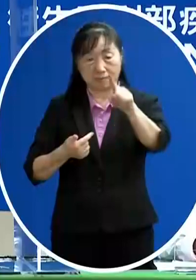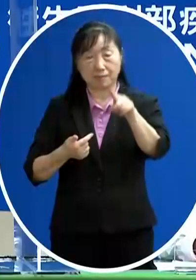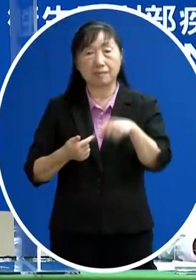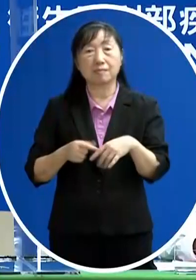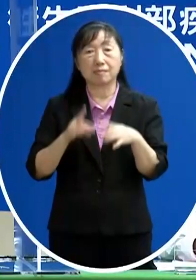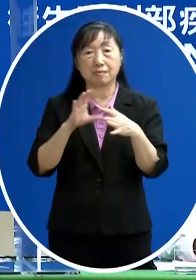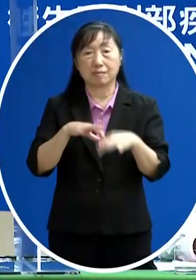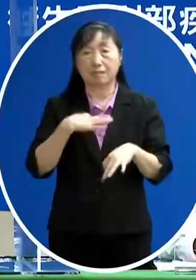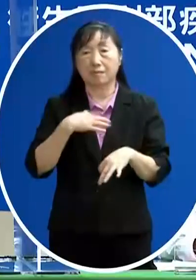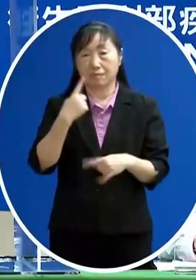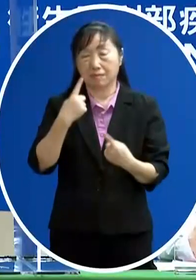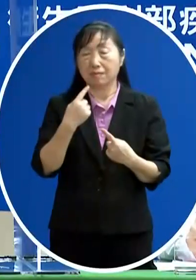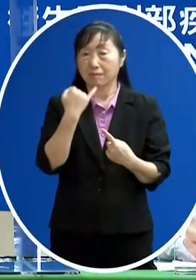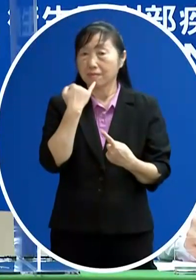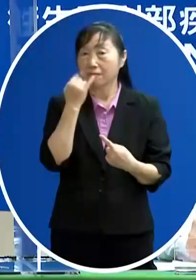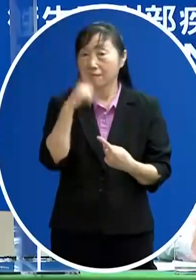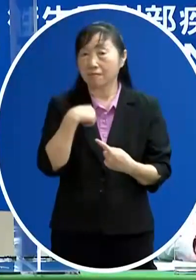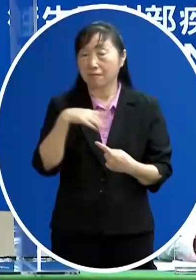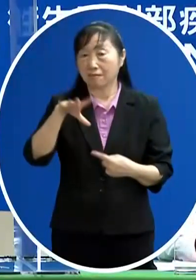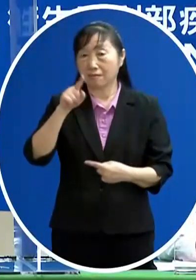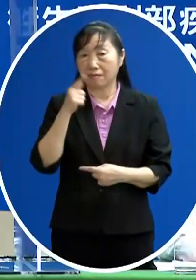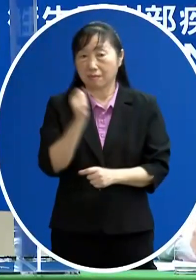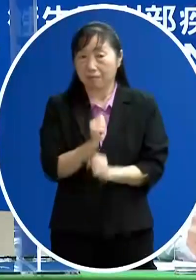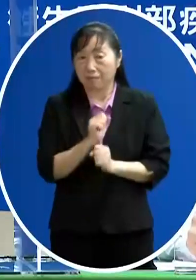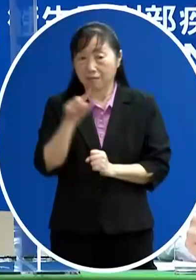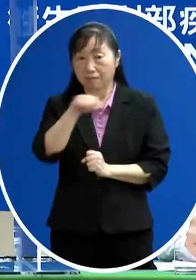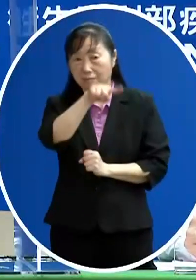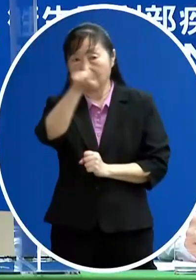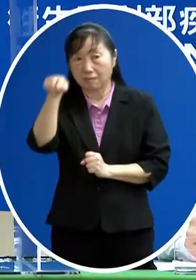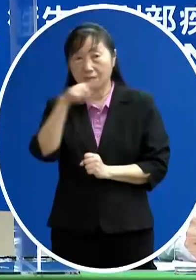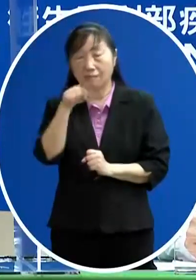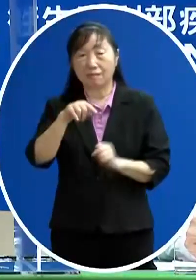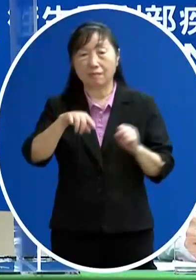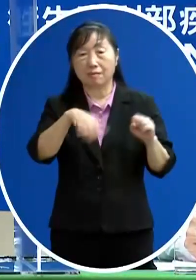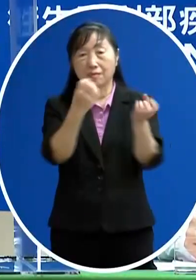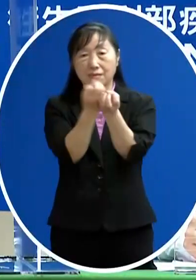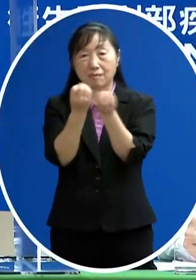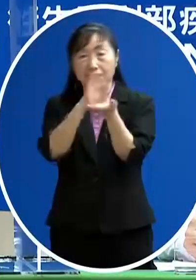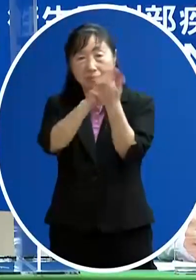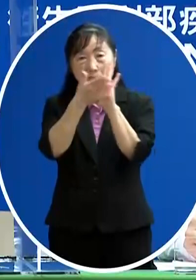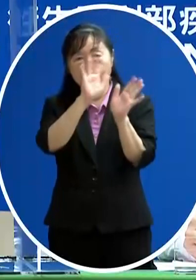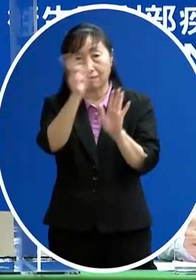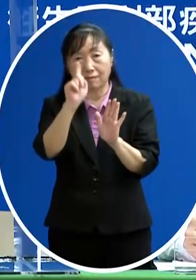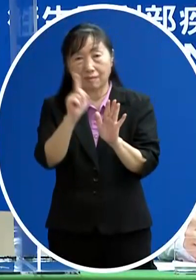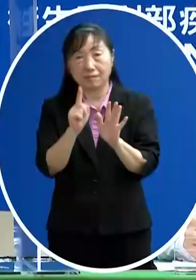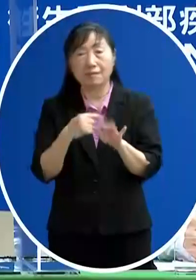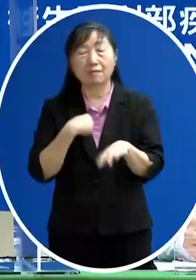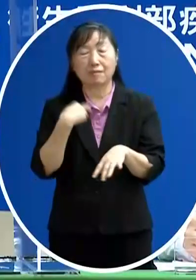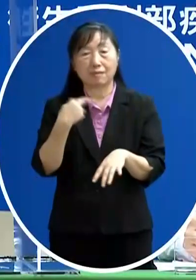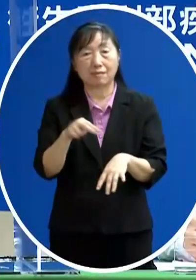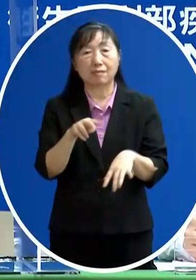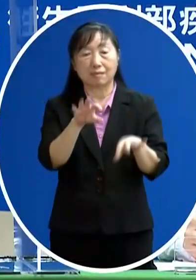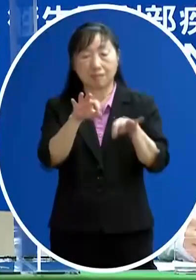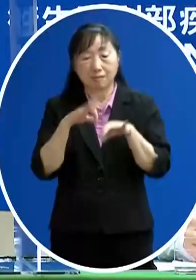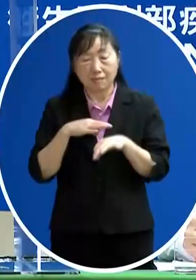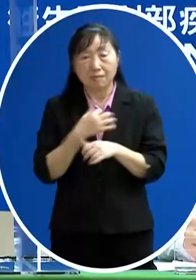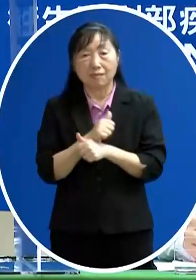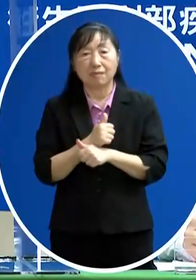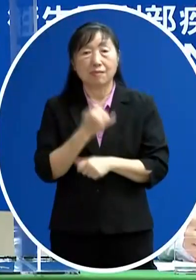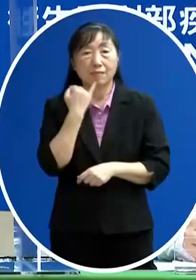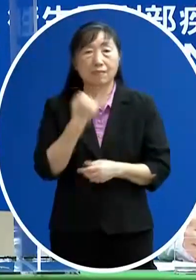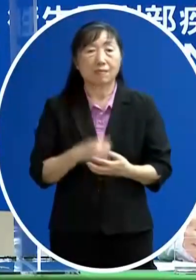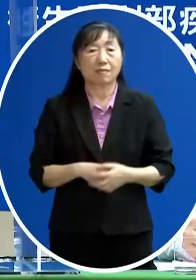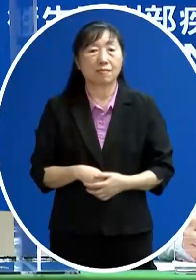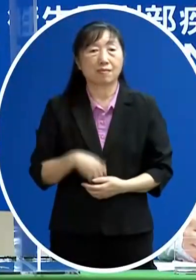有时间来观察大家情况的一个影响，那及时做出因应的方法。好，对，好，